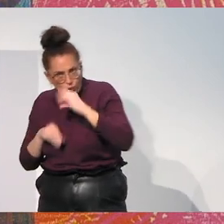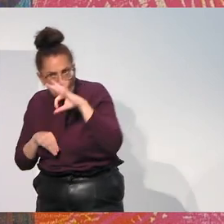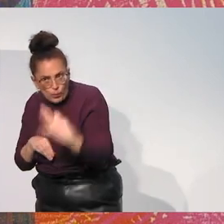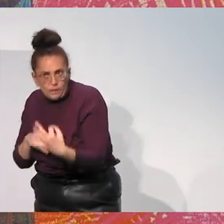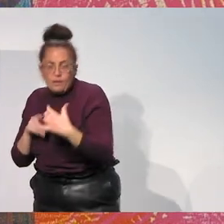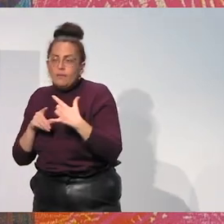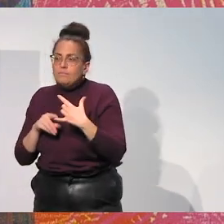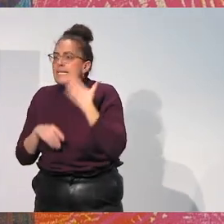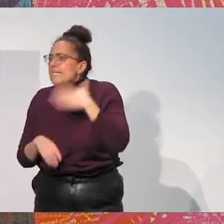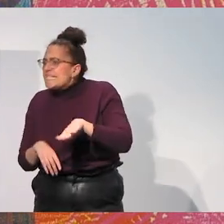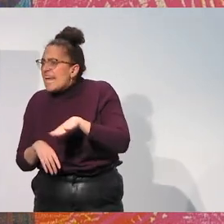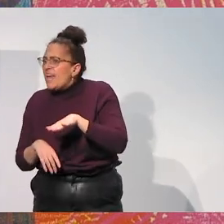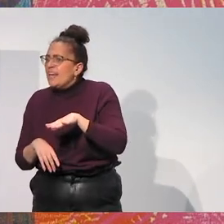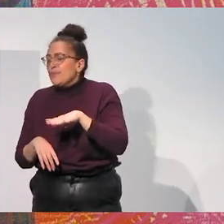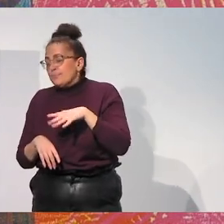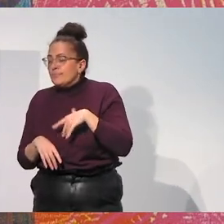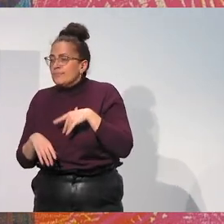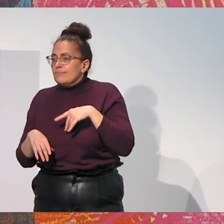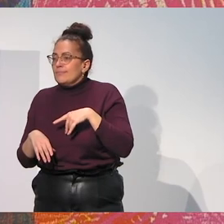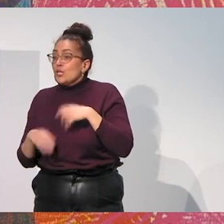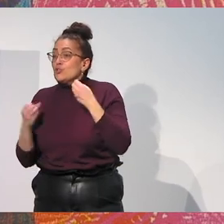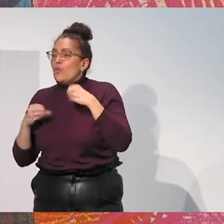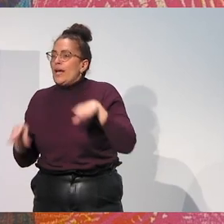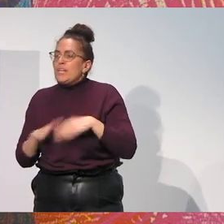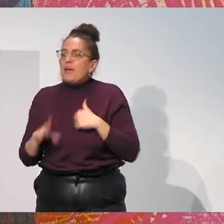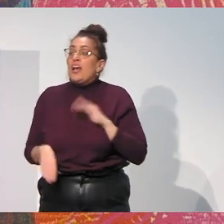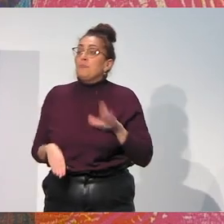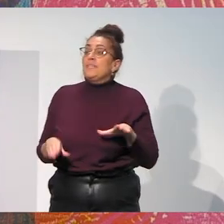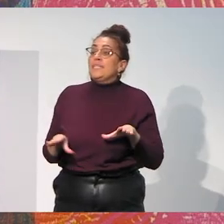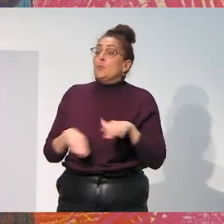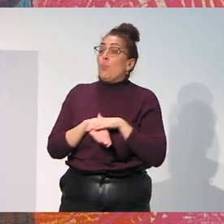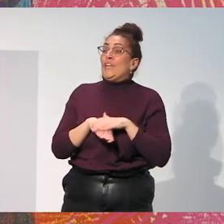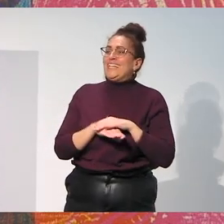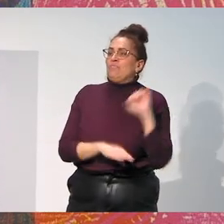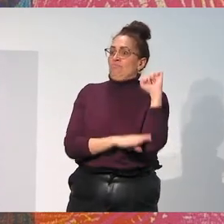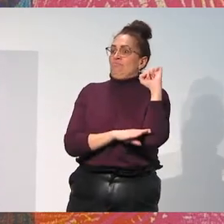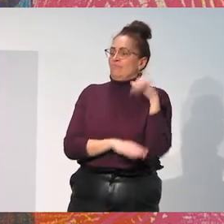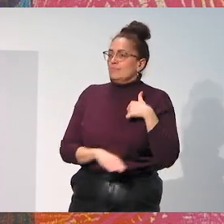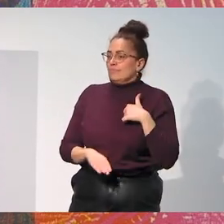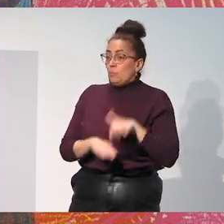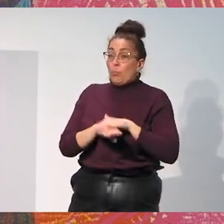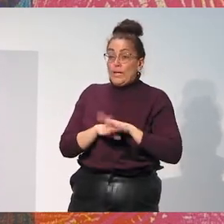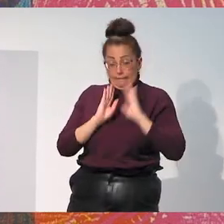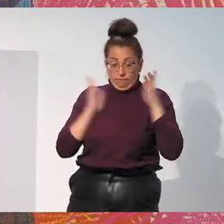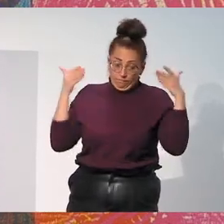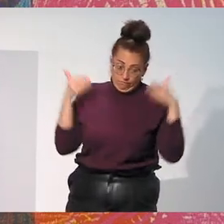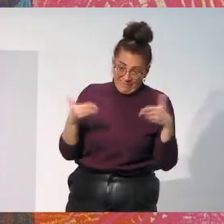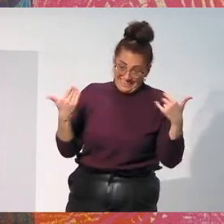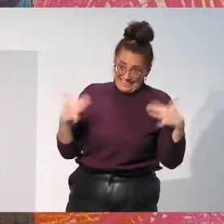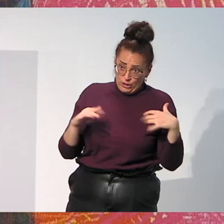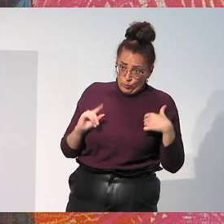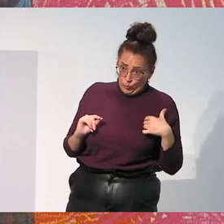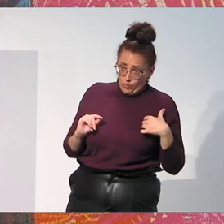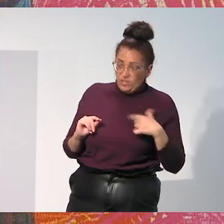parle des utopies, on pense à des sociétés communistes. On souligne l'aspect purement politique, en fait, du fait qu'il n'y a